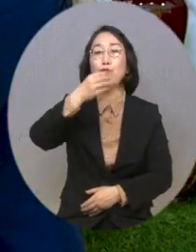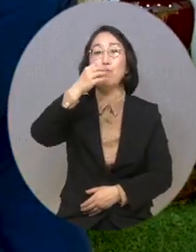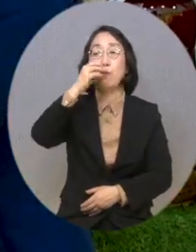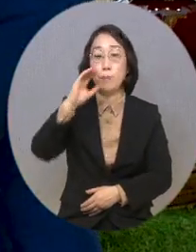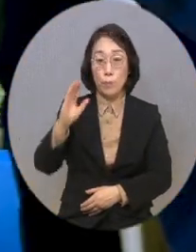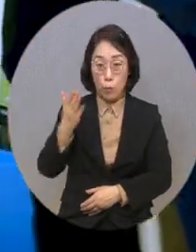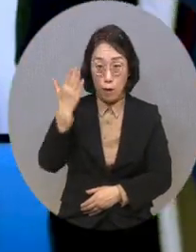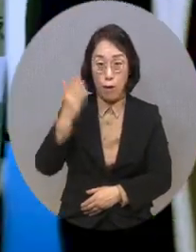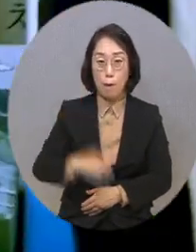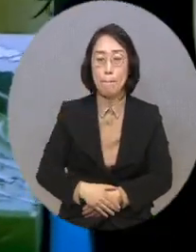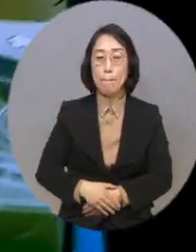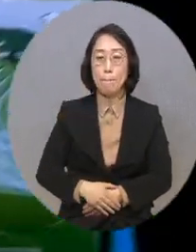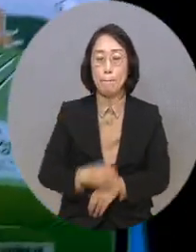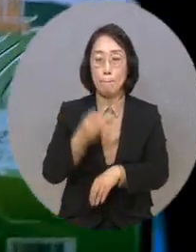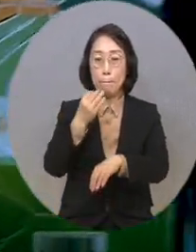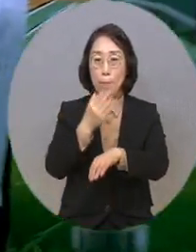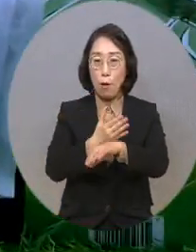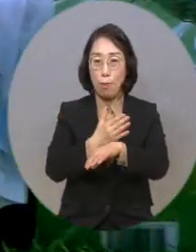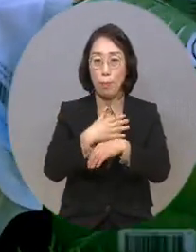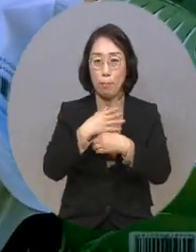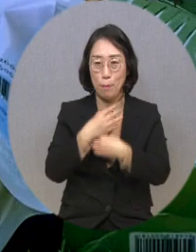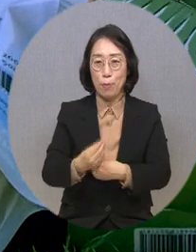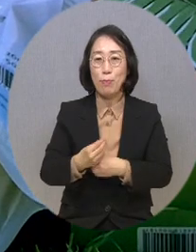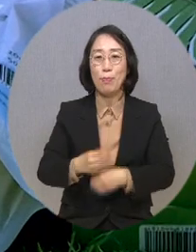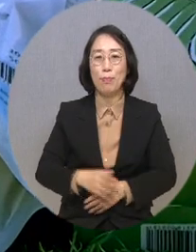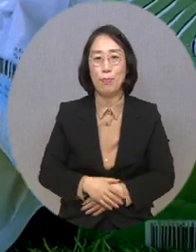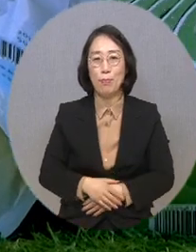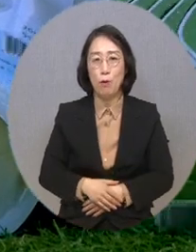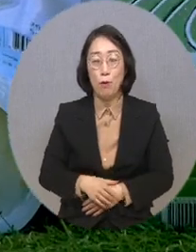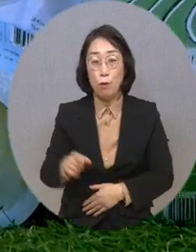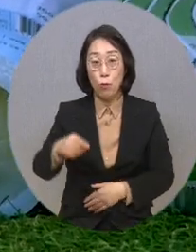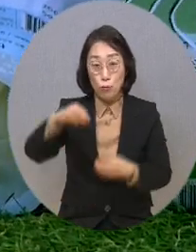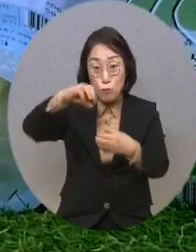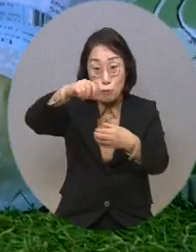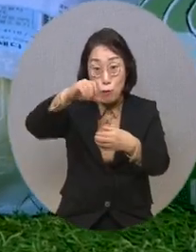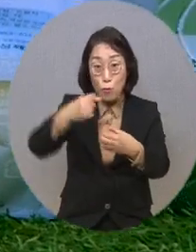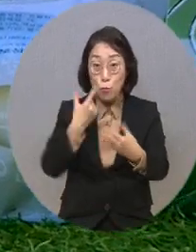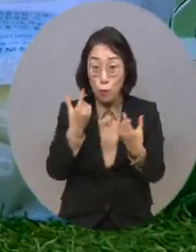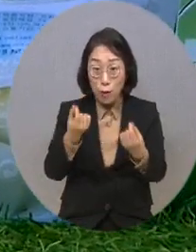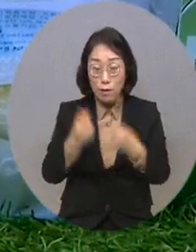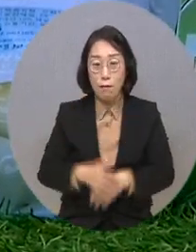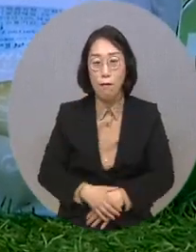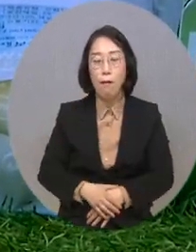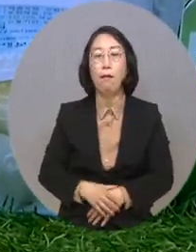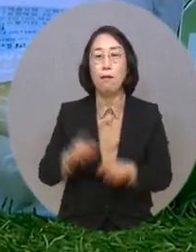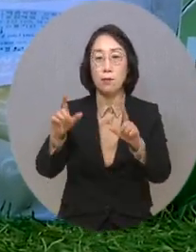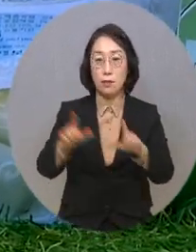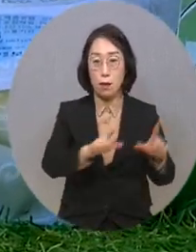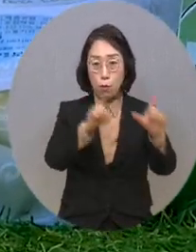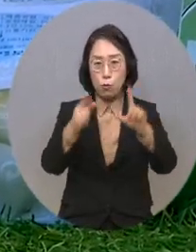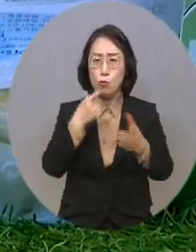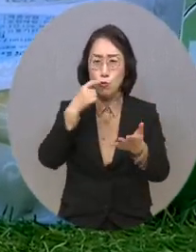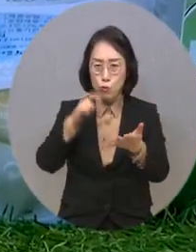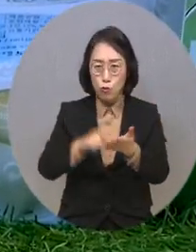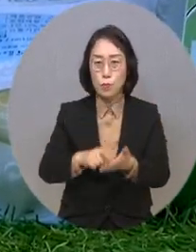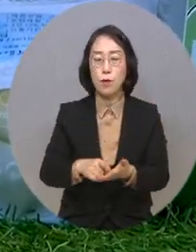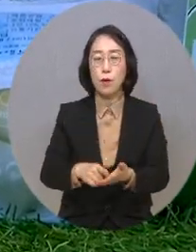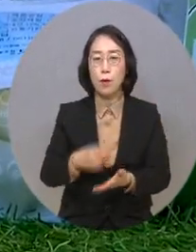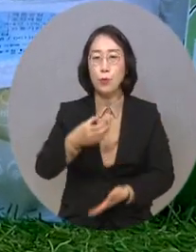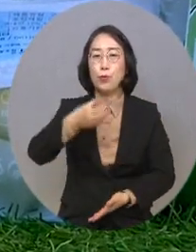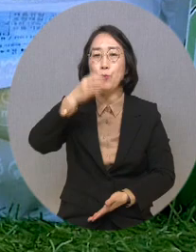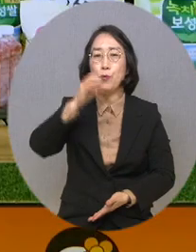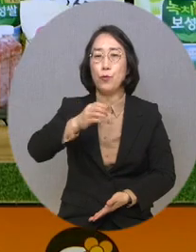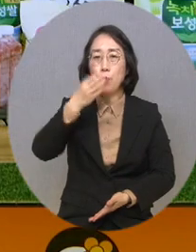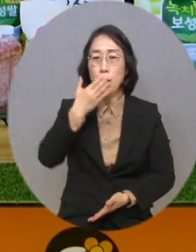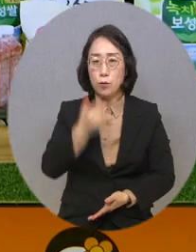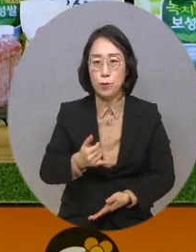마시면 되든. 야, 생수병 뚜껑이랑 똑같이 이렇게 나온 거야? 그러니까 요즘 이렇게 생활 속에서 쉽게 먹을 수 있게 할